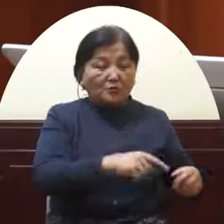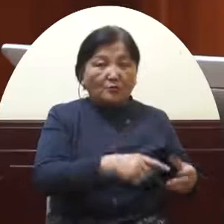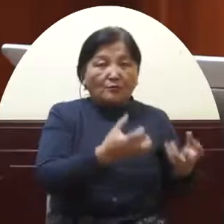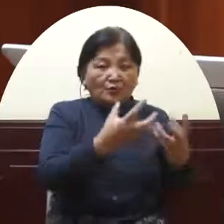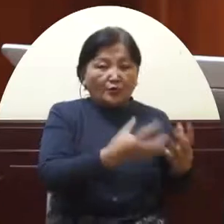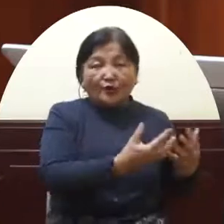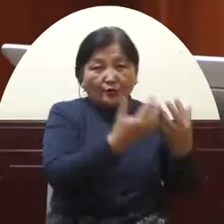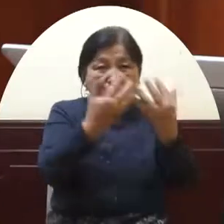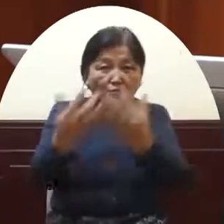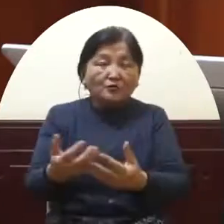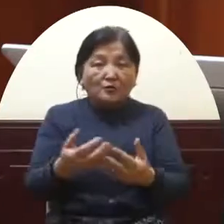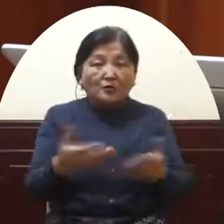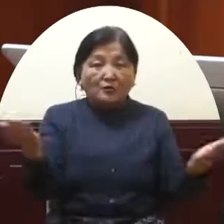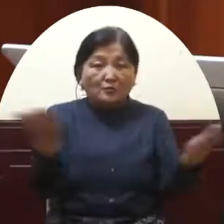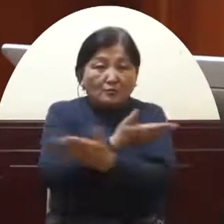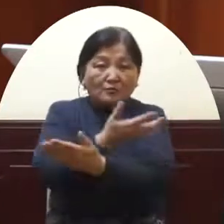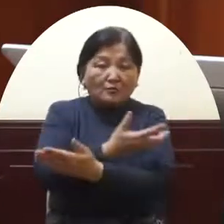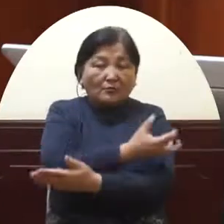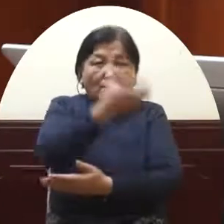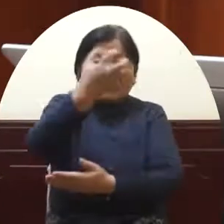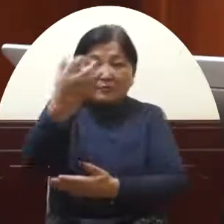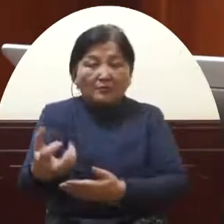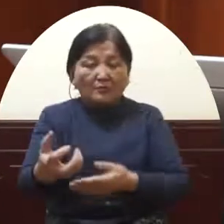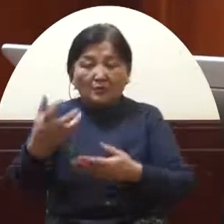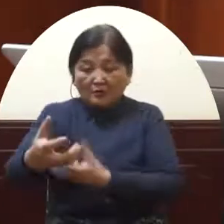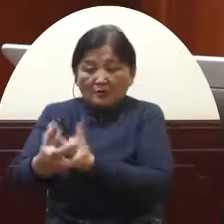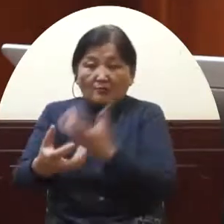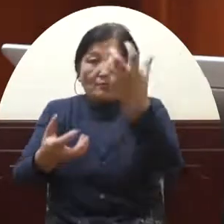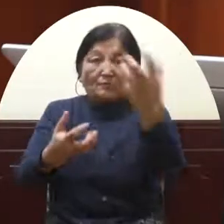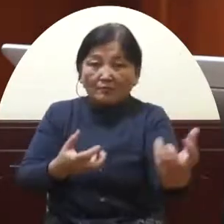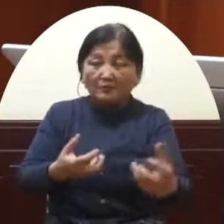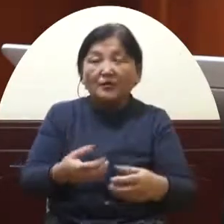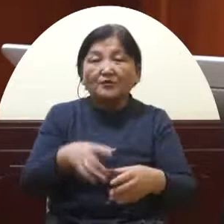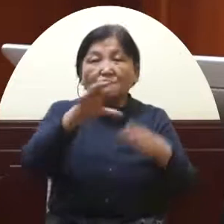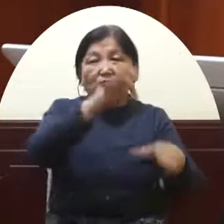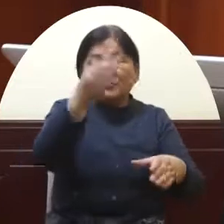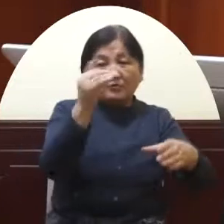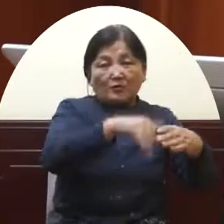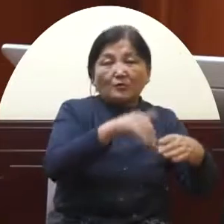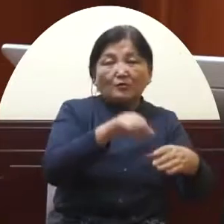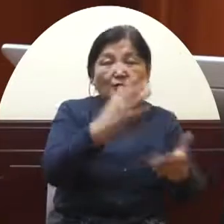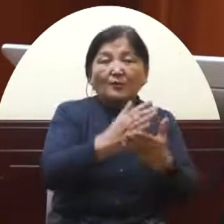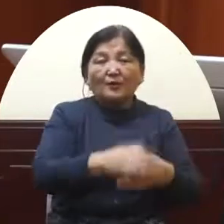улсын хэмжээгээр би тоог нь битсэнгүй. Энэ улсын хэмжээгээр 22,000 сонгогч шилжиж ирсэн.